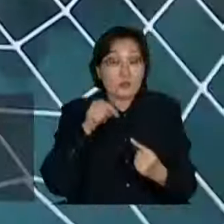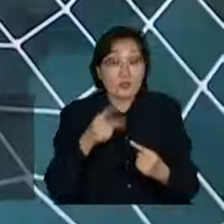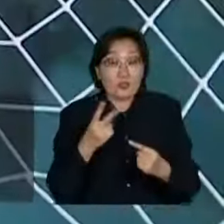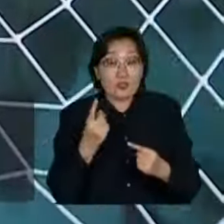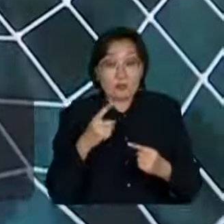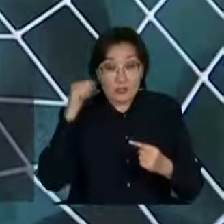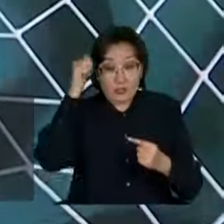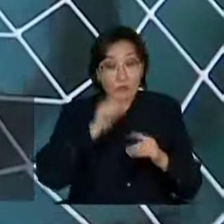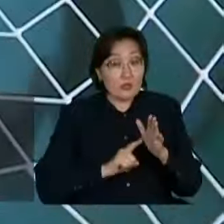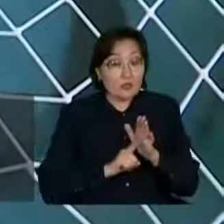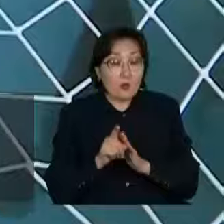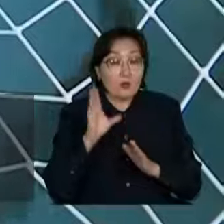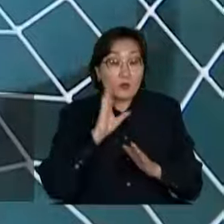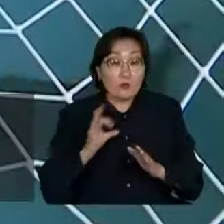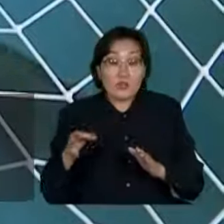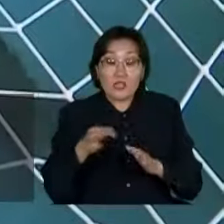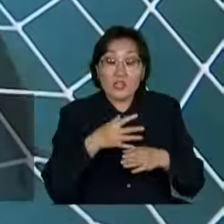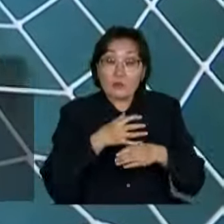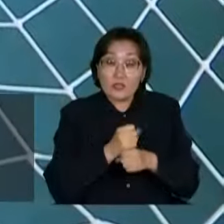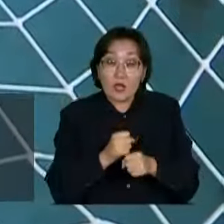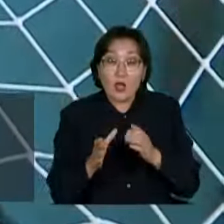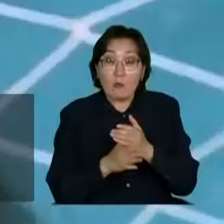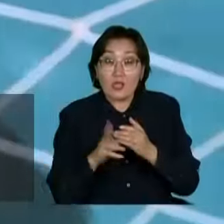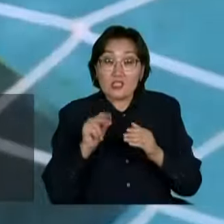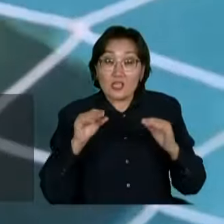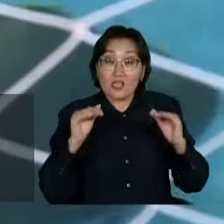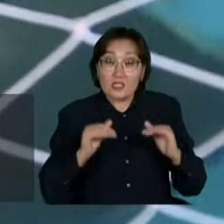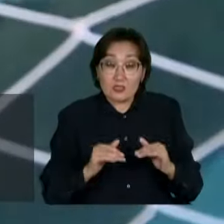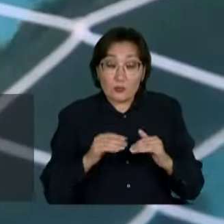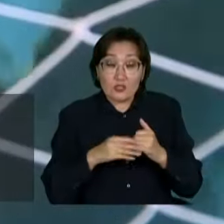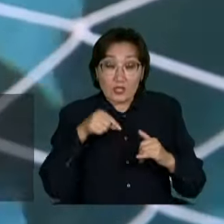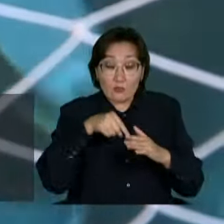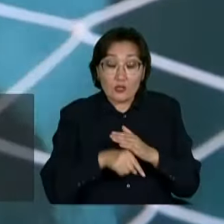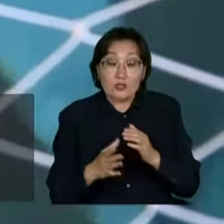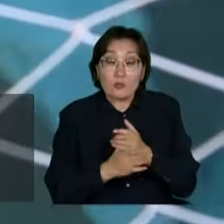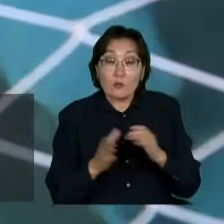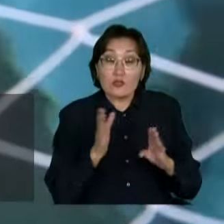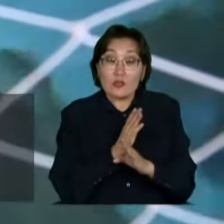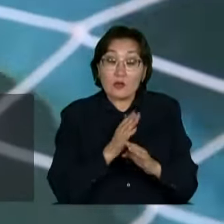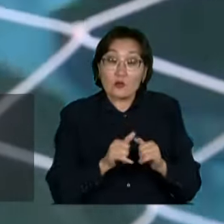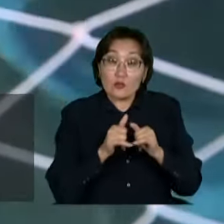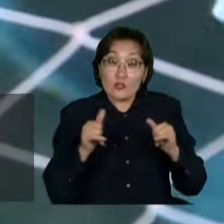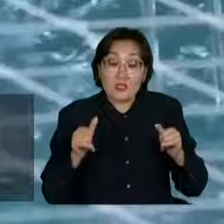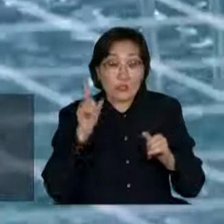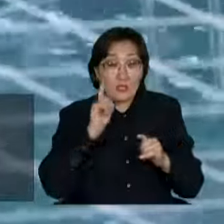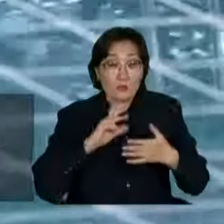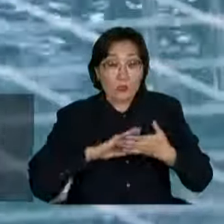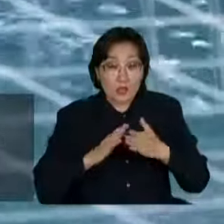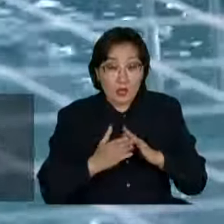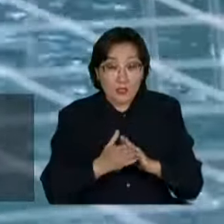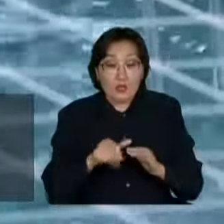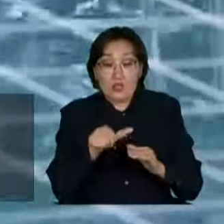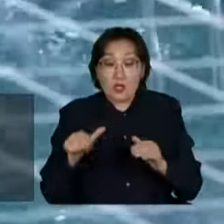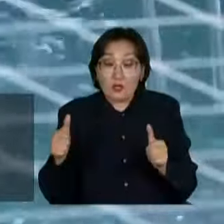2021 жылдан бастап көл айтарлықтай тартылып, балық азайып кеткен. Су асты тіршілік иелерінің табиғи көбеюіне шайлы жағалауға жақын